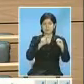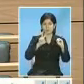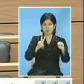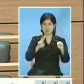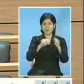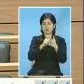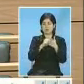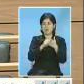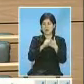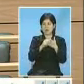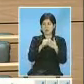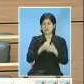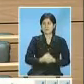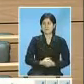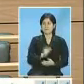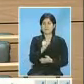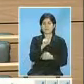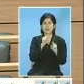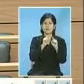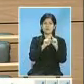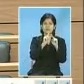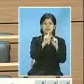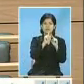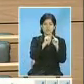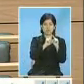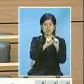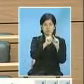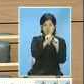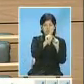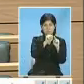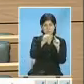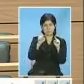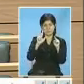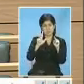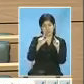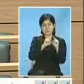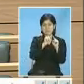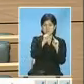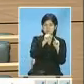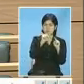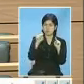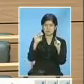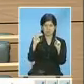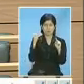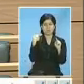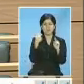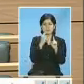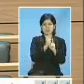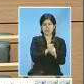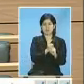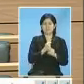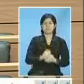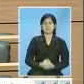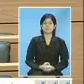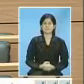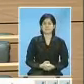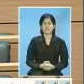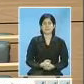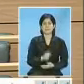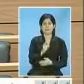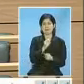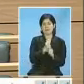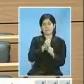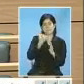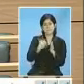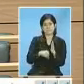แก้ไขอยู่ตรงประเด็น1ถึง3 1ถึง6 3ถึง6อะไรนี่ครับแล้วก็เป็นการทำผิด